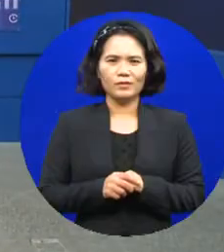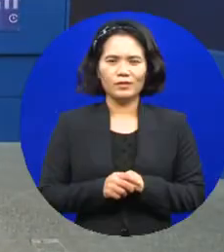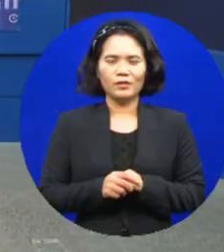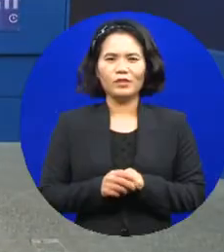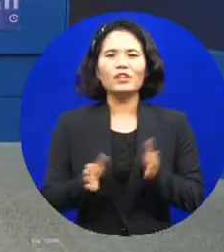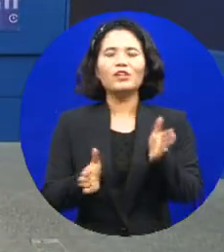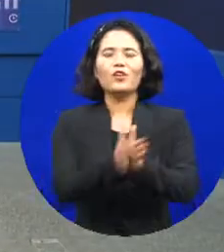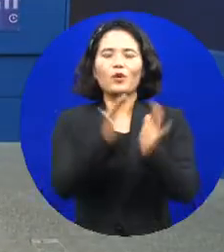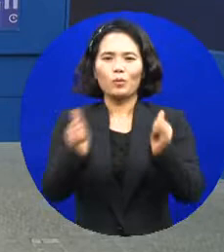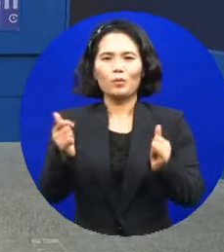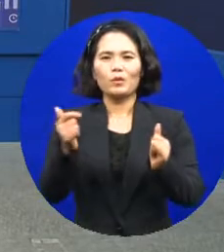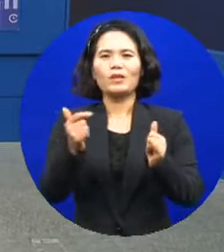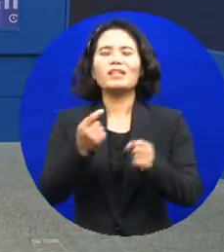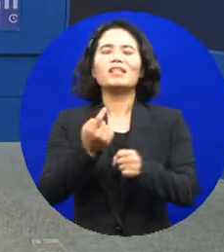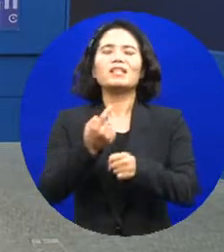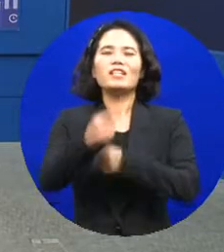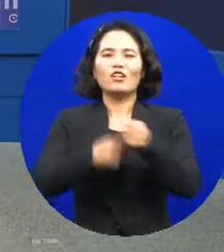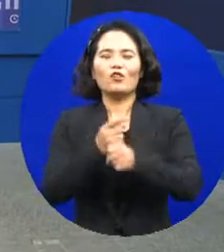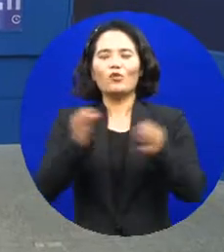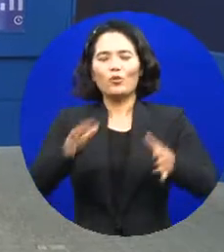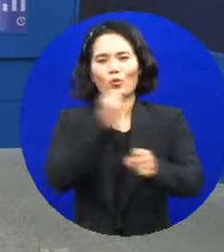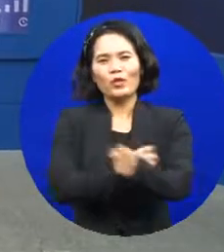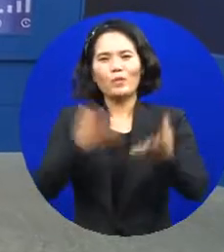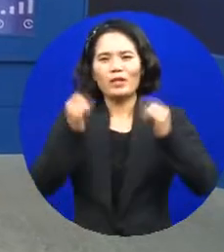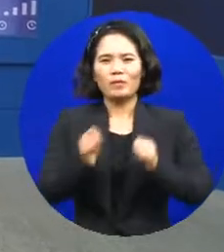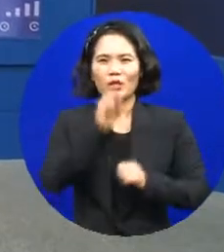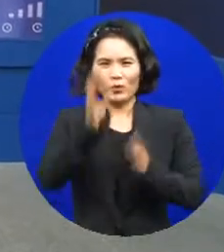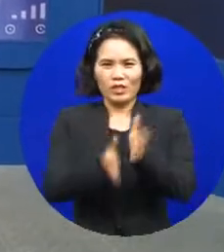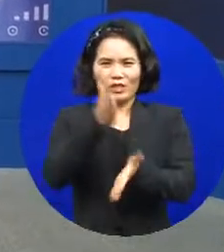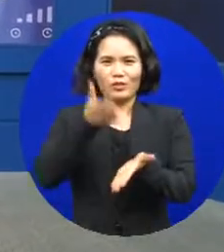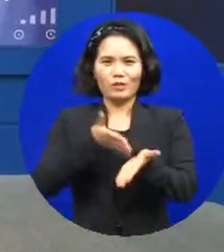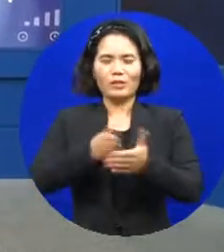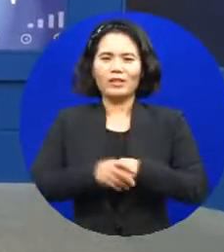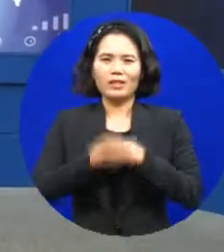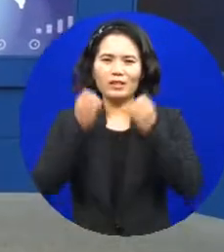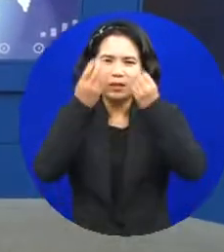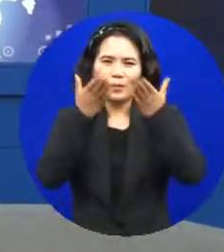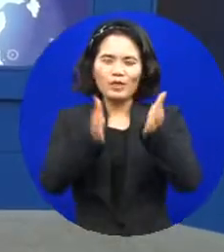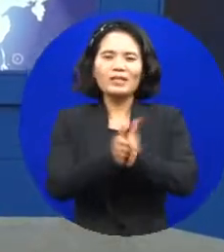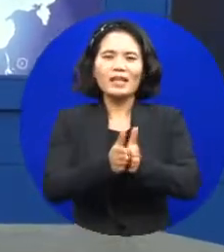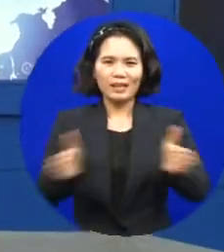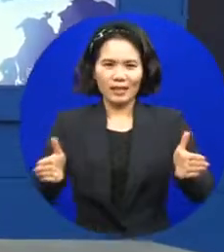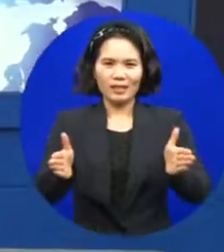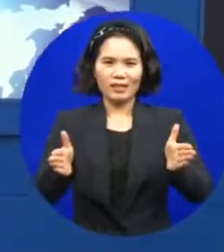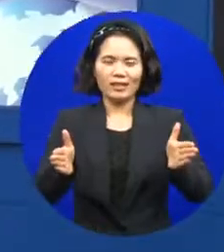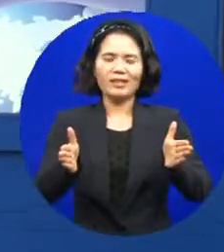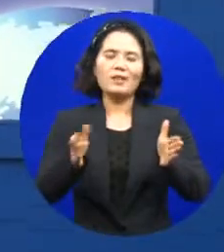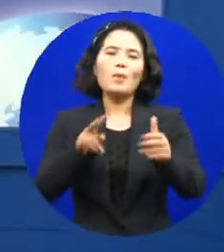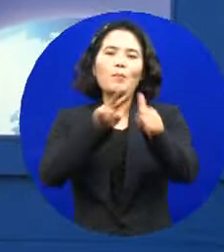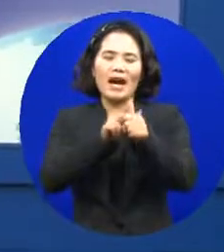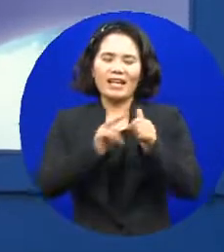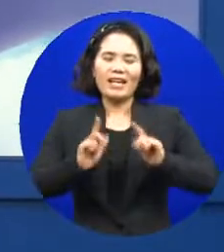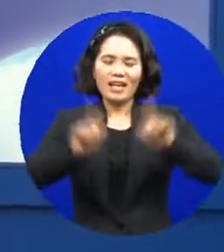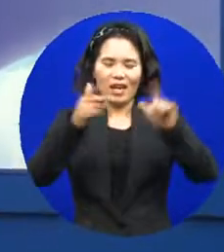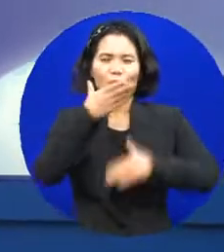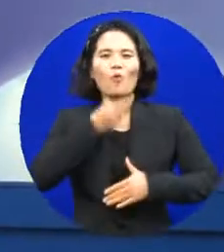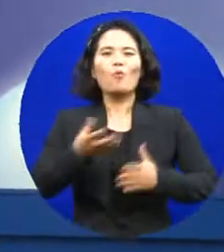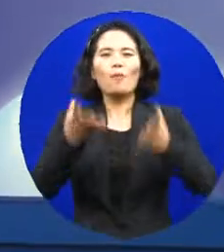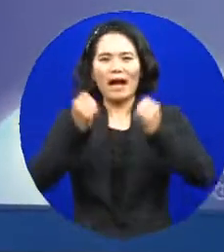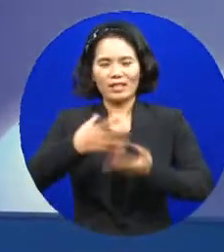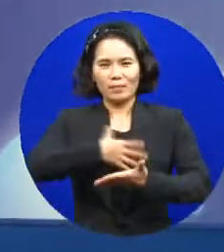시민 여러분, 지난 한해 고생 많으셨습니다. 용인 시정 뉴스입니다. 새롭게 시작되는 청마의 해, 복 많이